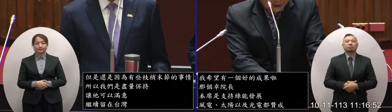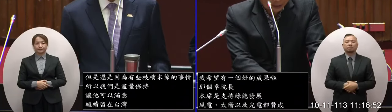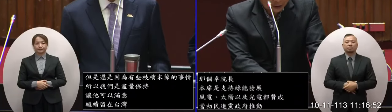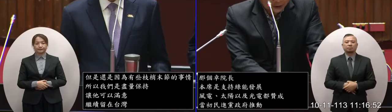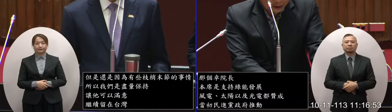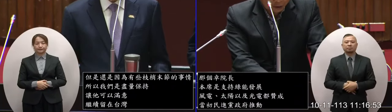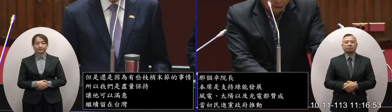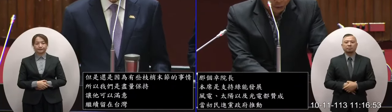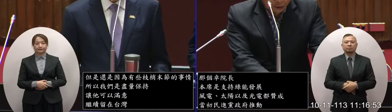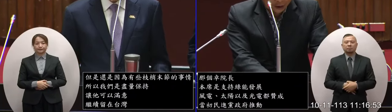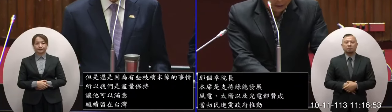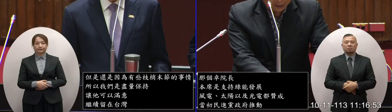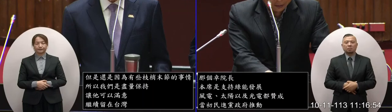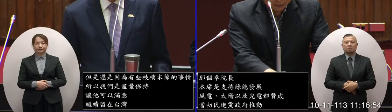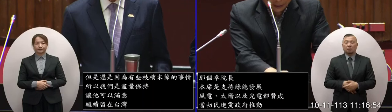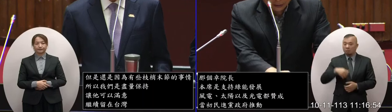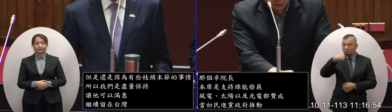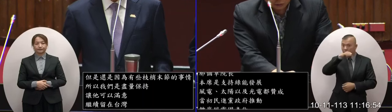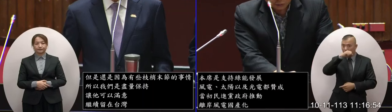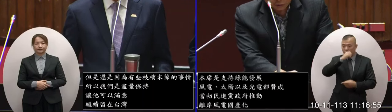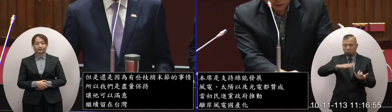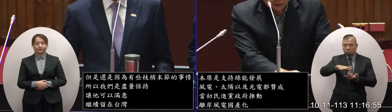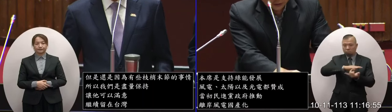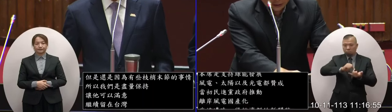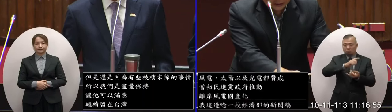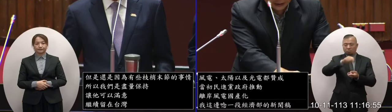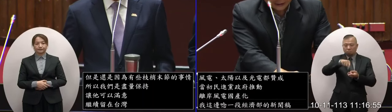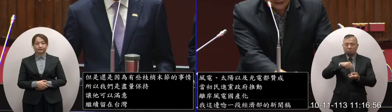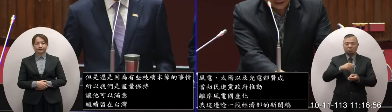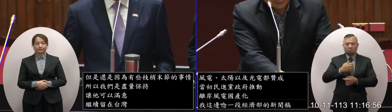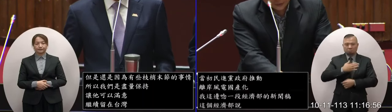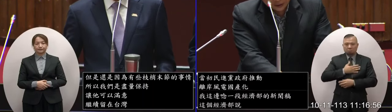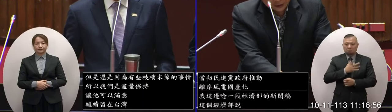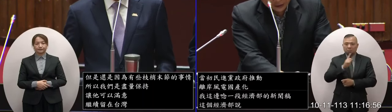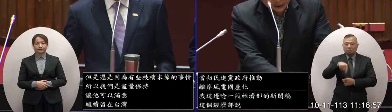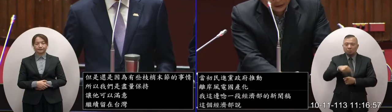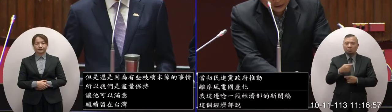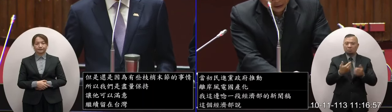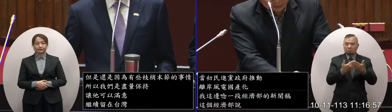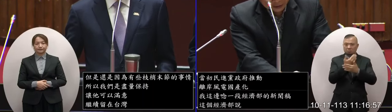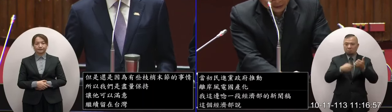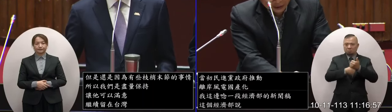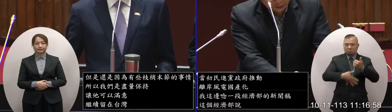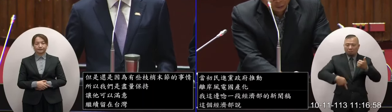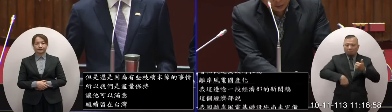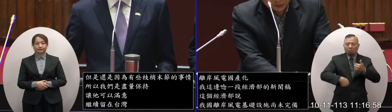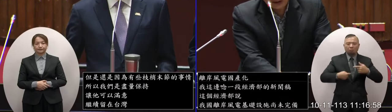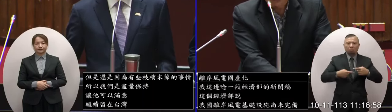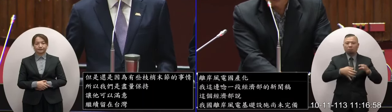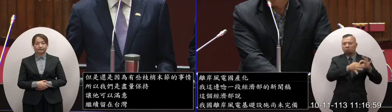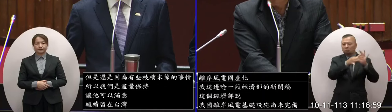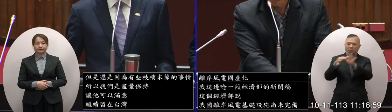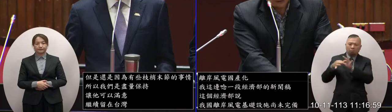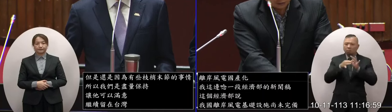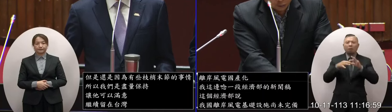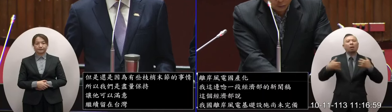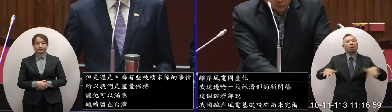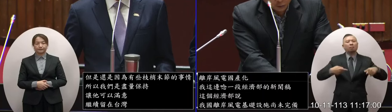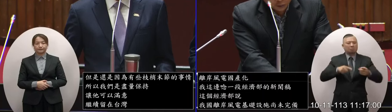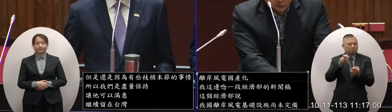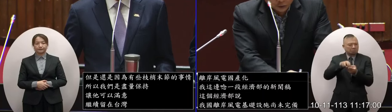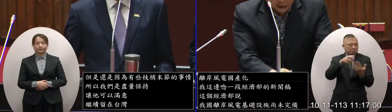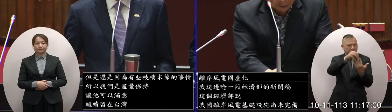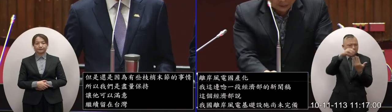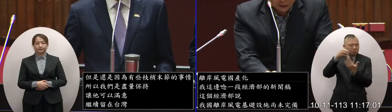且尚未建构国内本土的产业链。设置成本相对比较高，